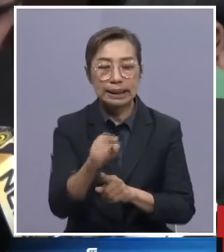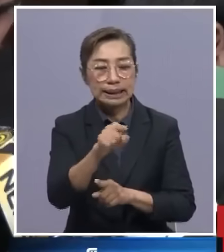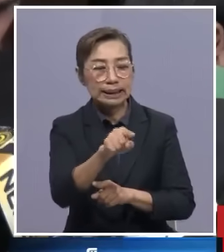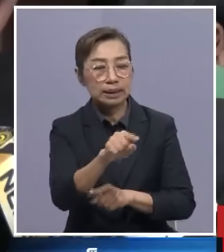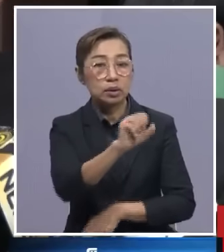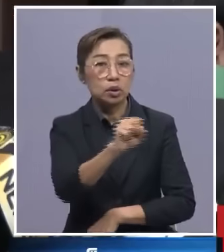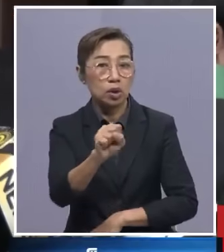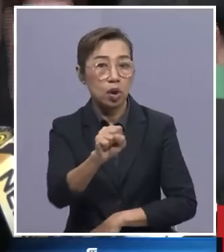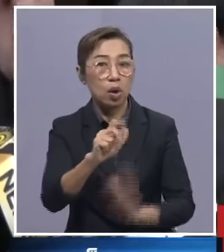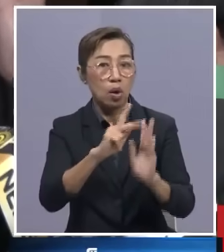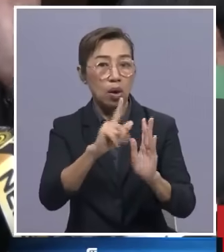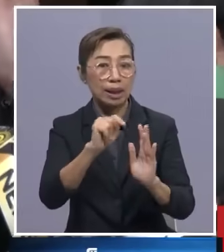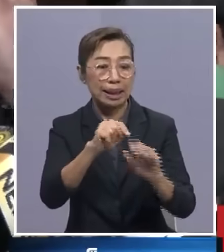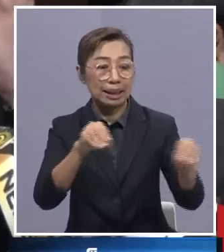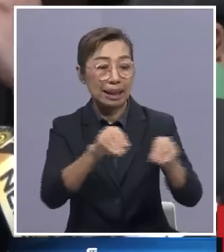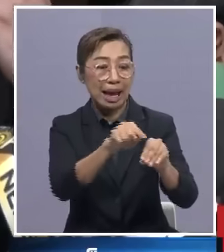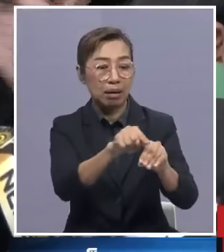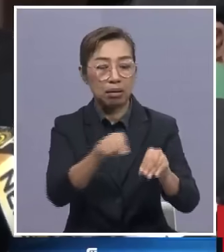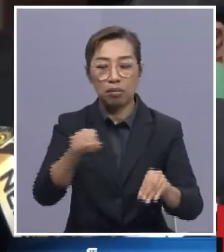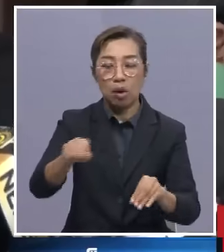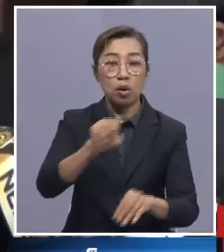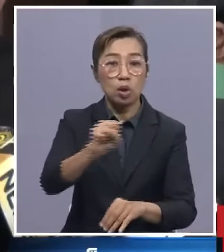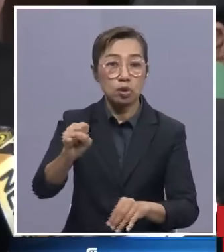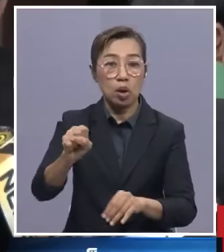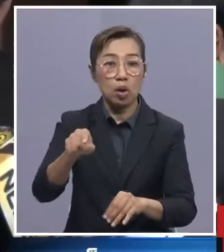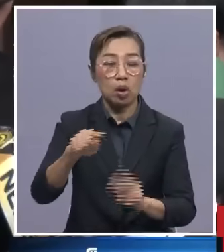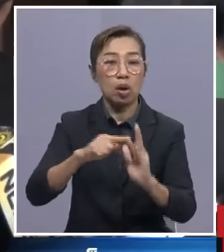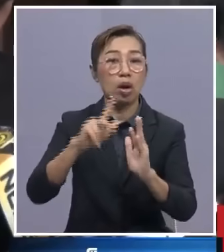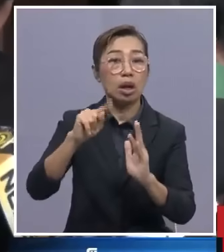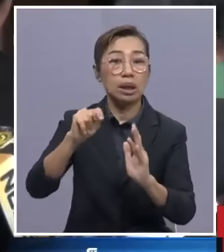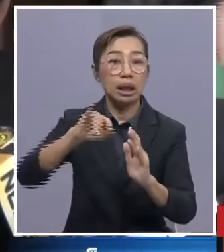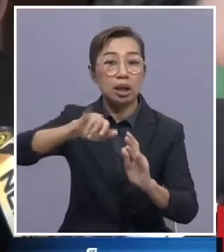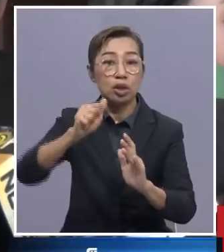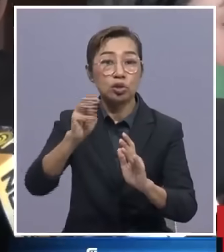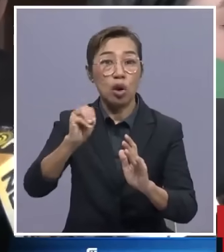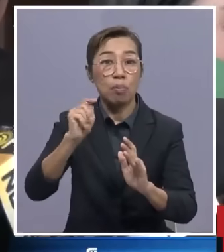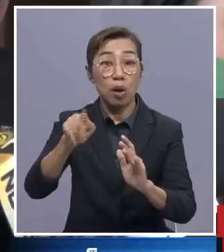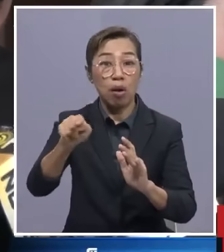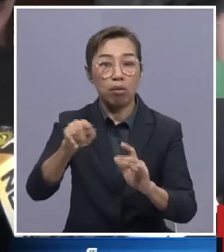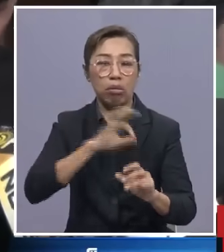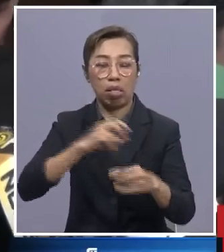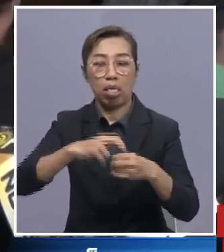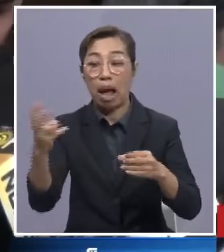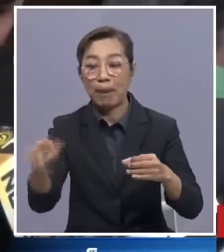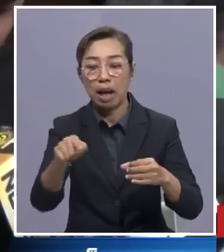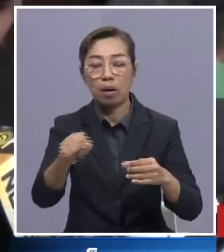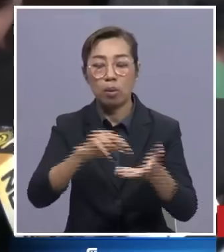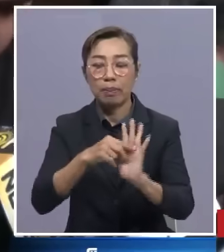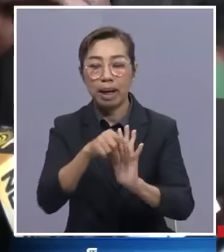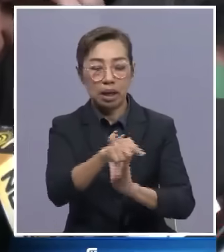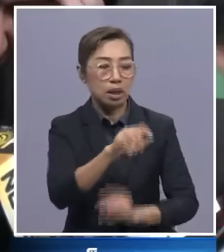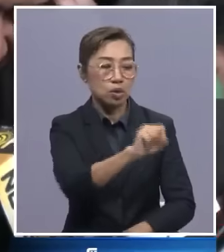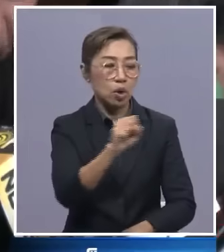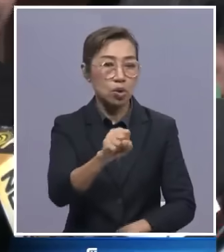เคียงนะครับไปทำงานกับพี่น้องประชาชนแทนคุณชัยอัมพวัลย์ด้วยนะครับก็จะมีส.ส 2ท่าน